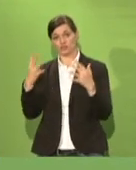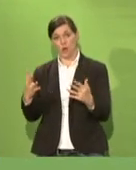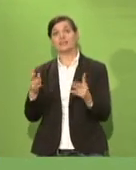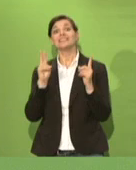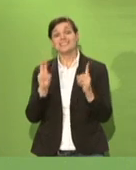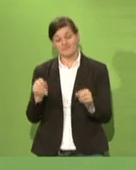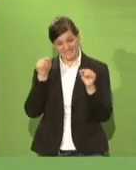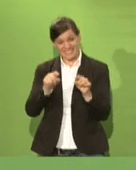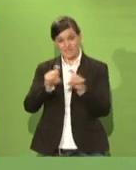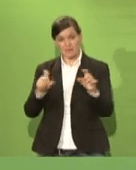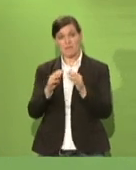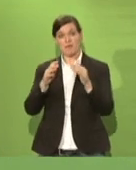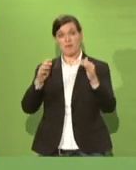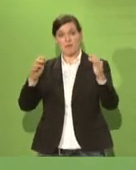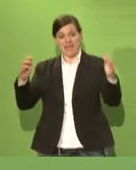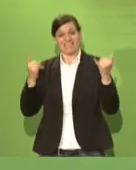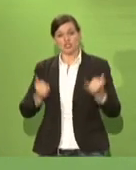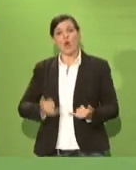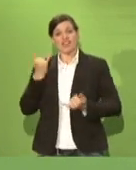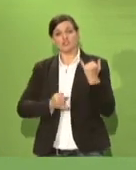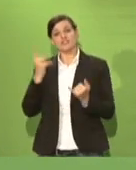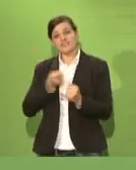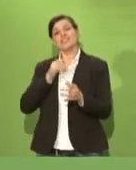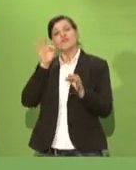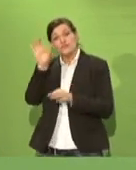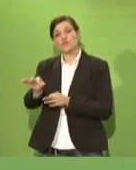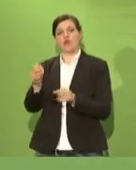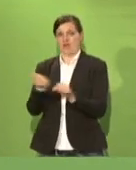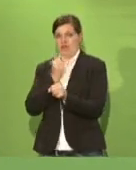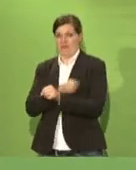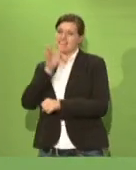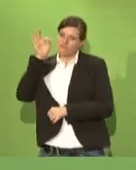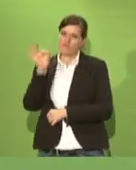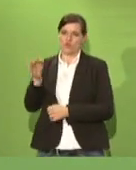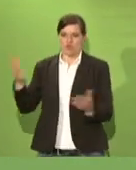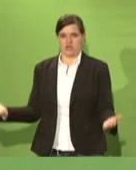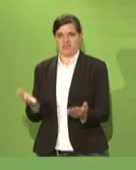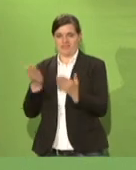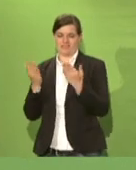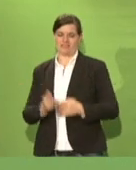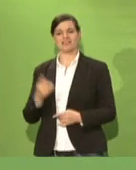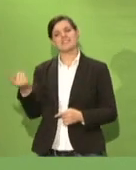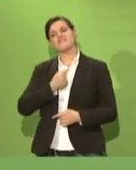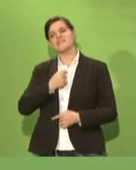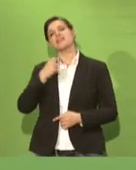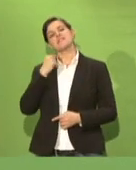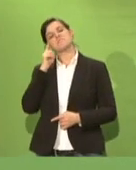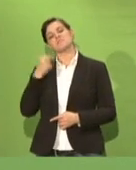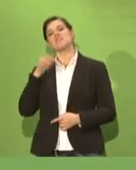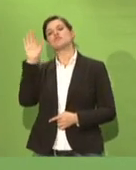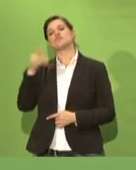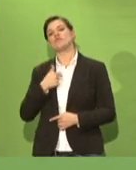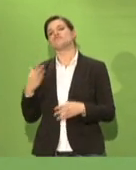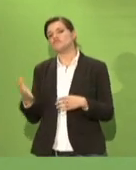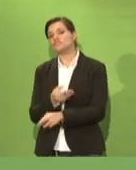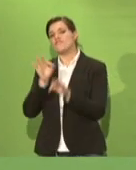Zuwachsraten gegeben. Das ist die Industrie, auf die wir setzen. Und hier versprechen wir uns große Chancen für die Zukunft.